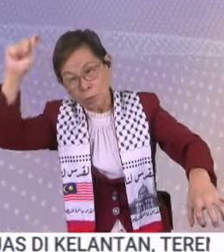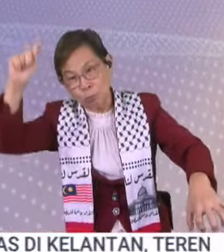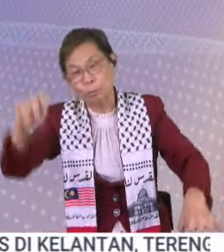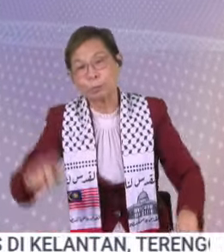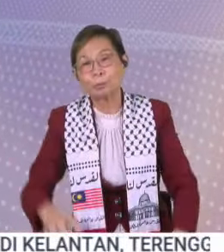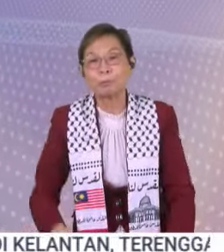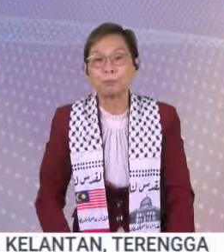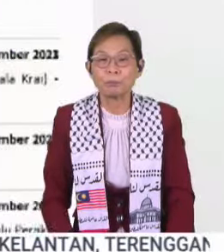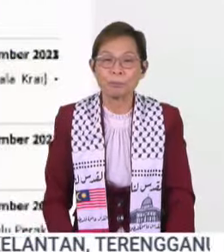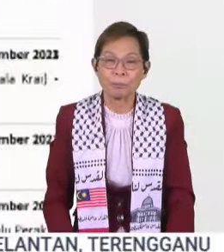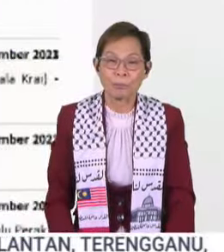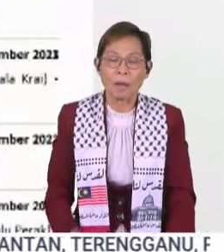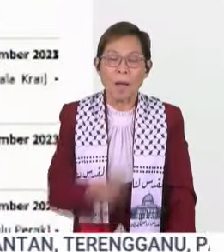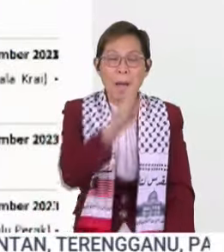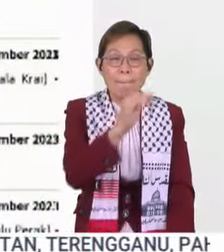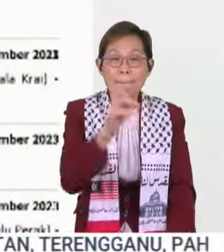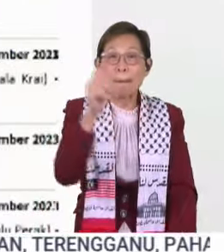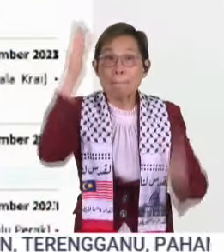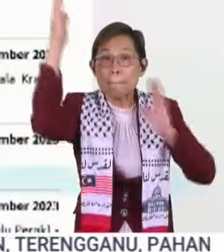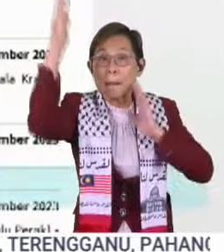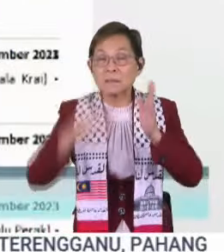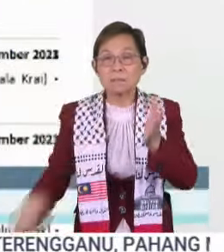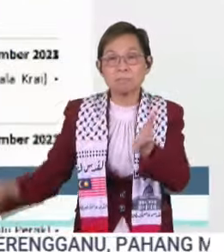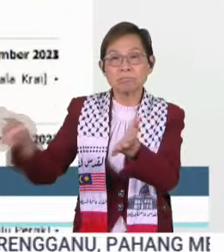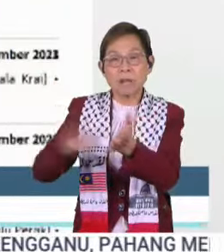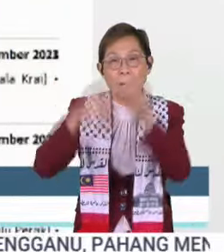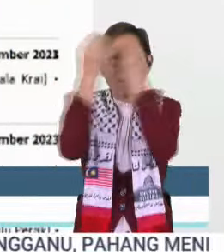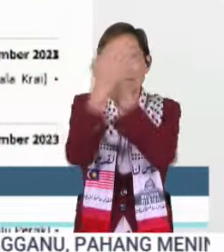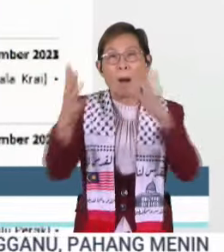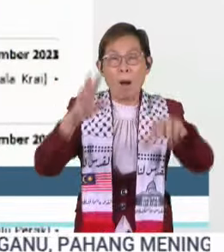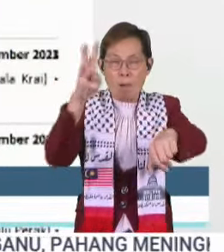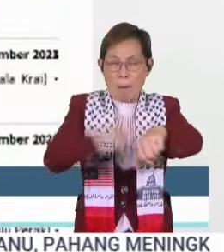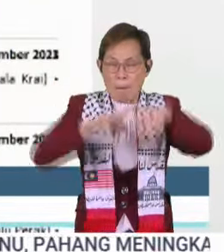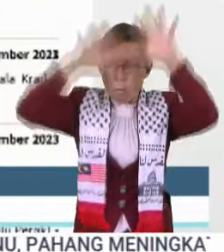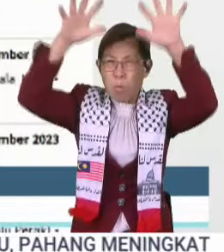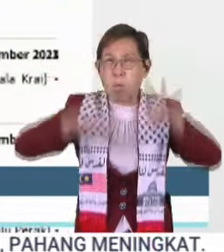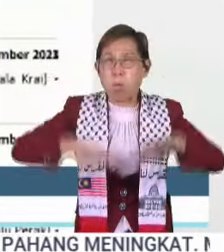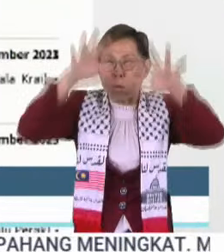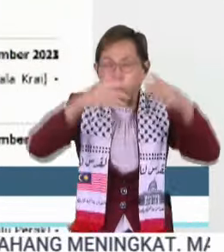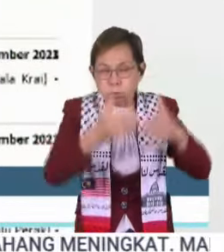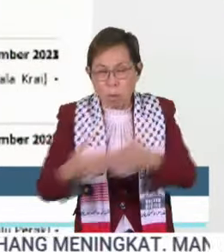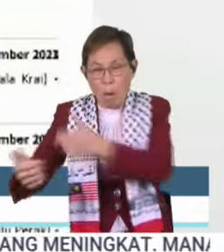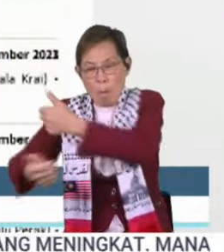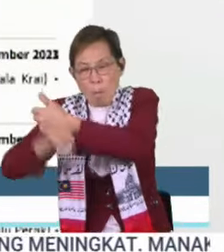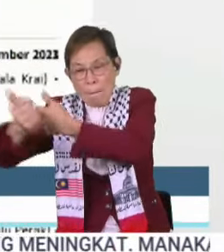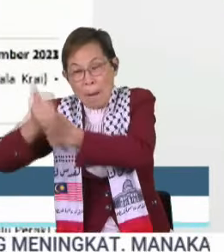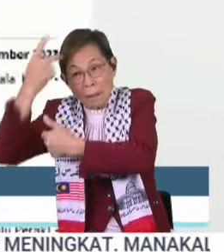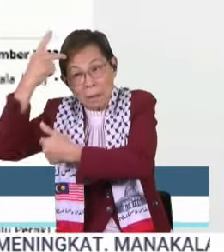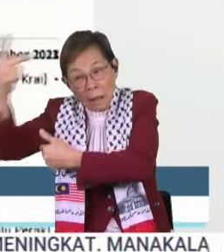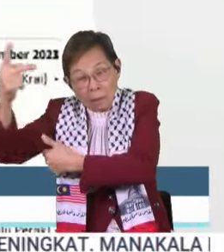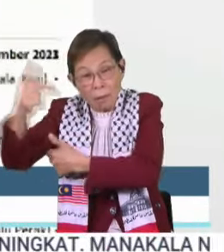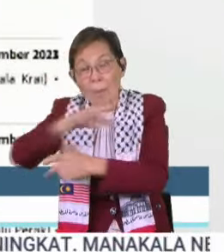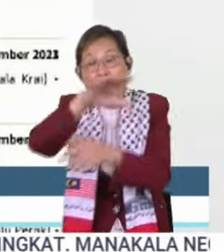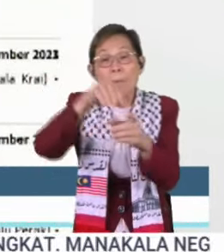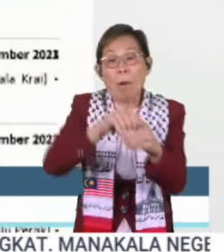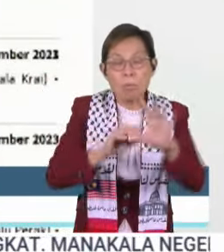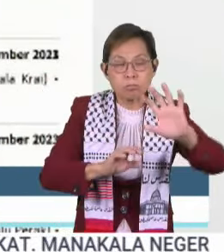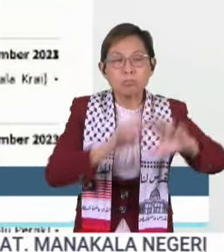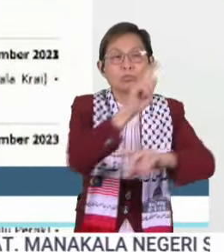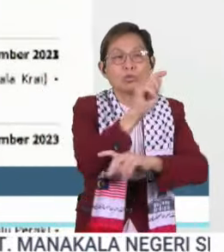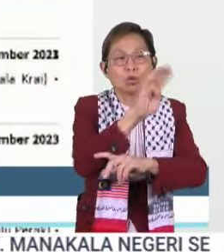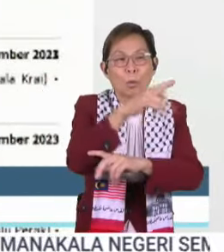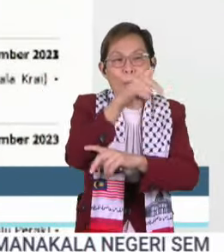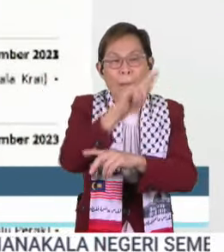Terengganu Med Malaysia dalam kenyataan memaklumkan amaran hujan lebat berterusan tahap bahaya di Kelantan melibatkan kawasan